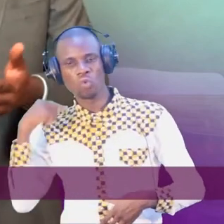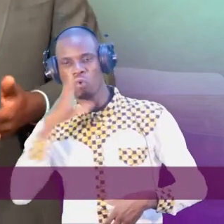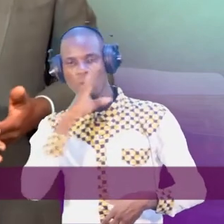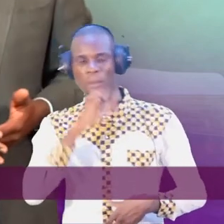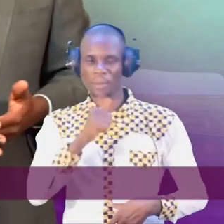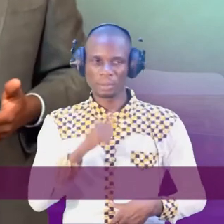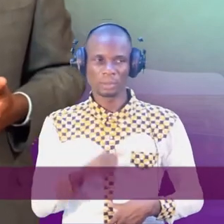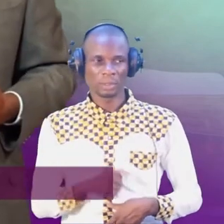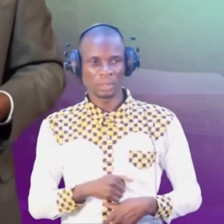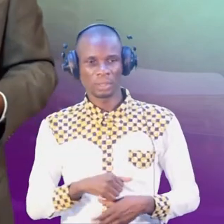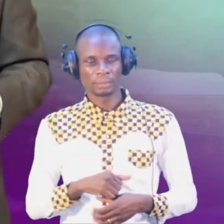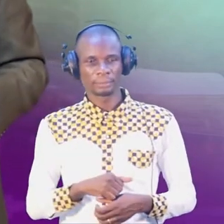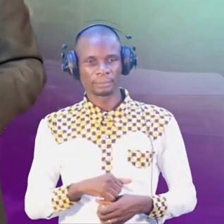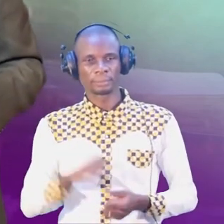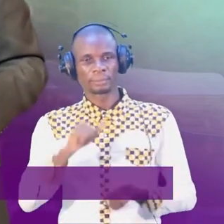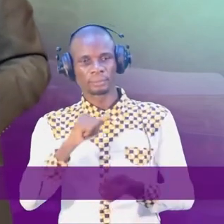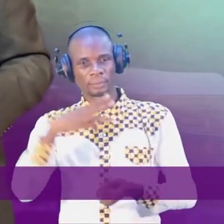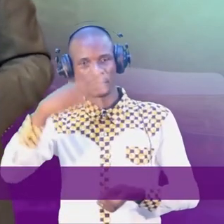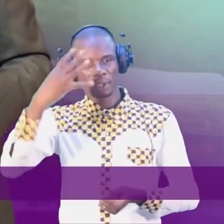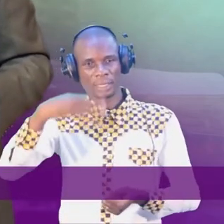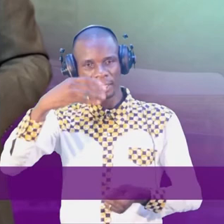Wasitupe jina la Mungu katika maneno yasiyowezekana.